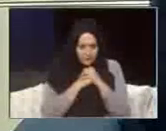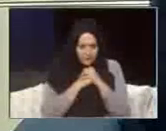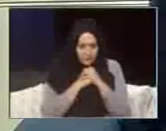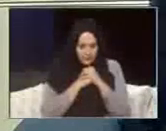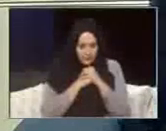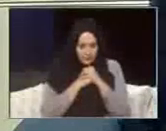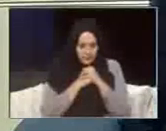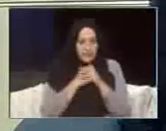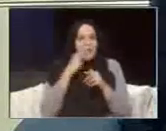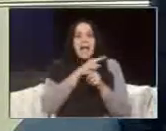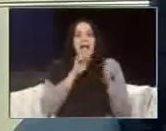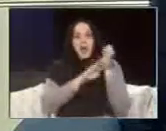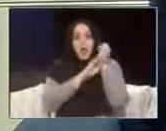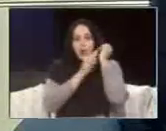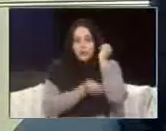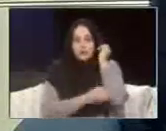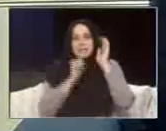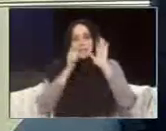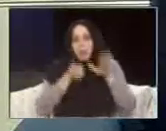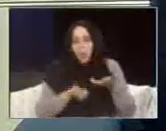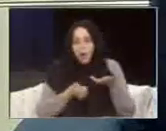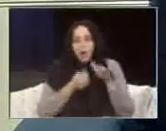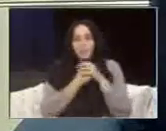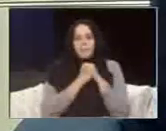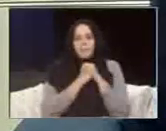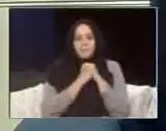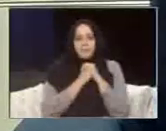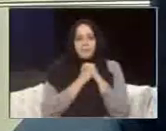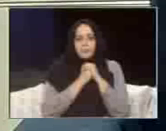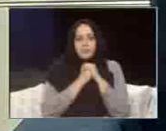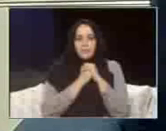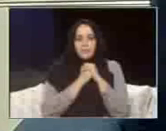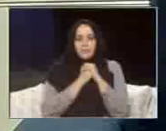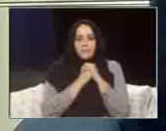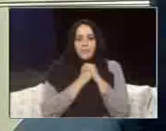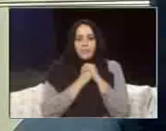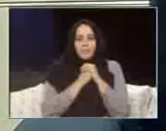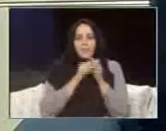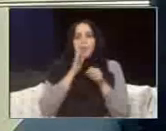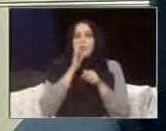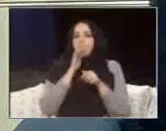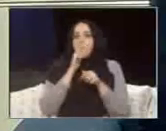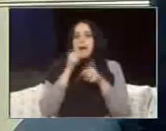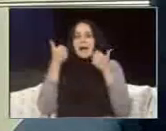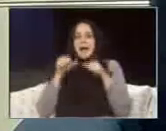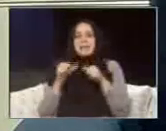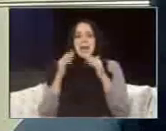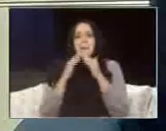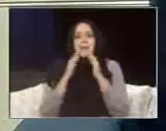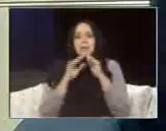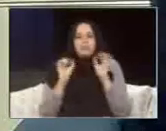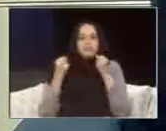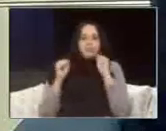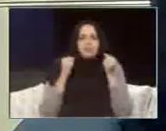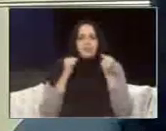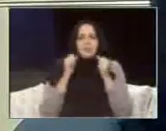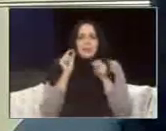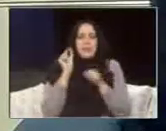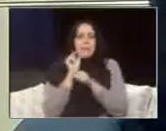مريضه يعني اونسانت اون تي موا وما نجمش نقول تما والزعاف والزعاف